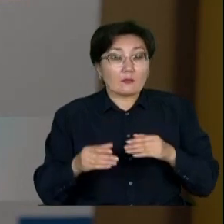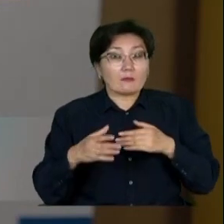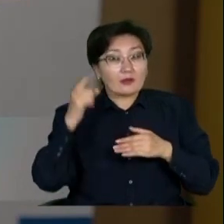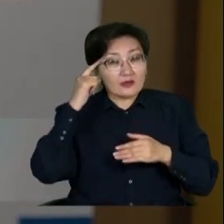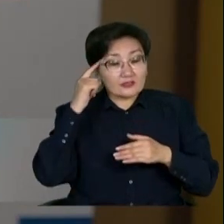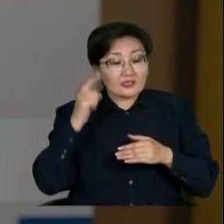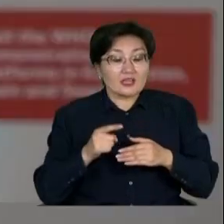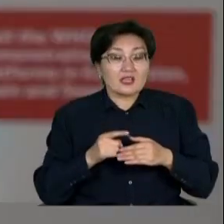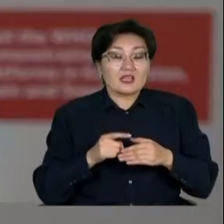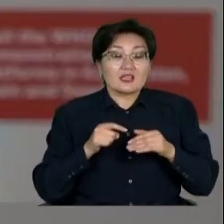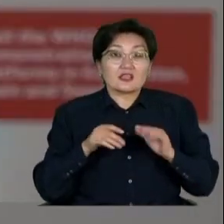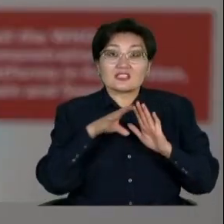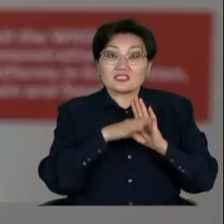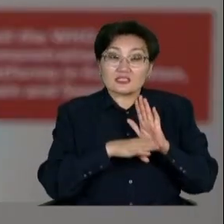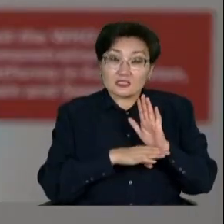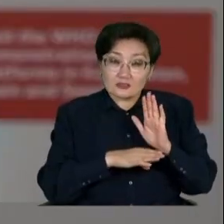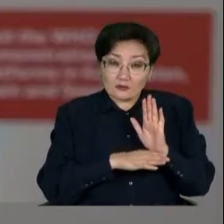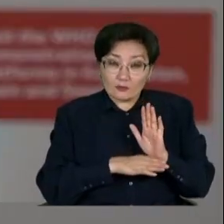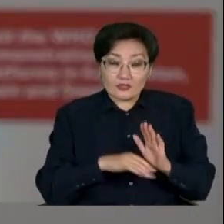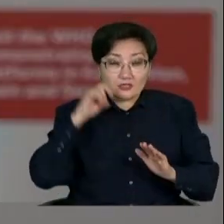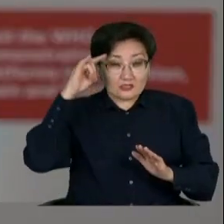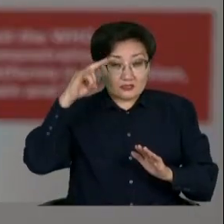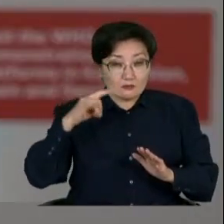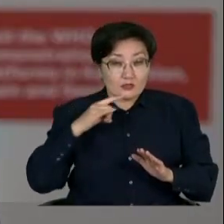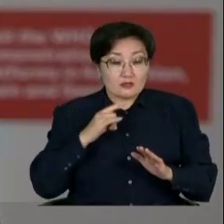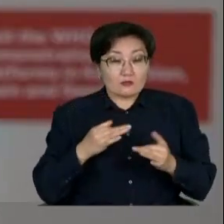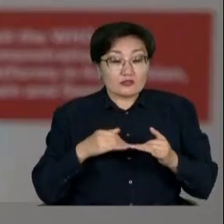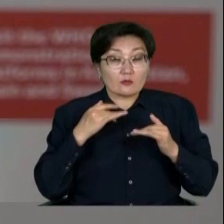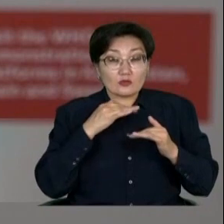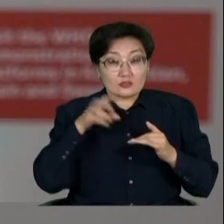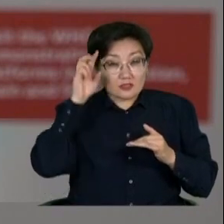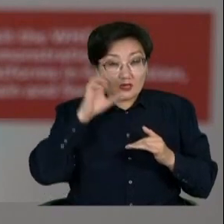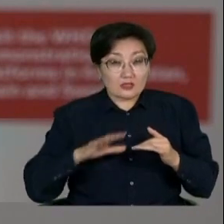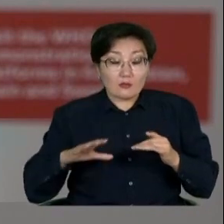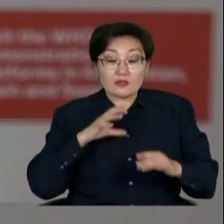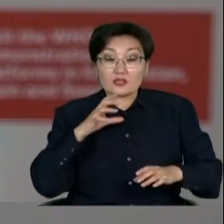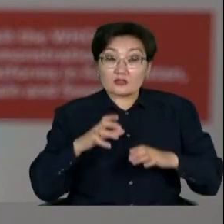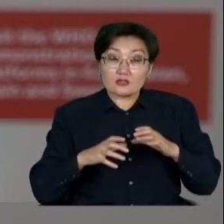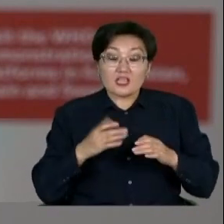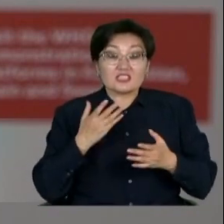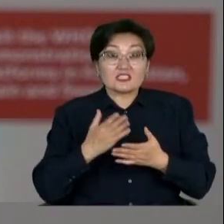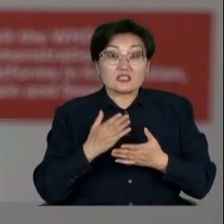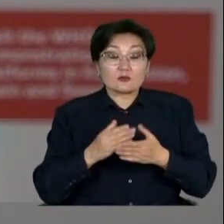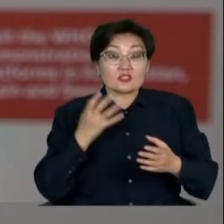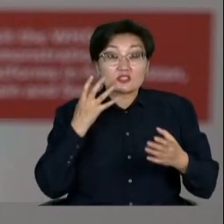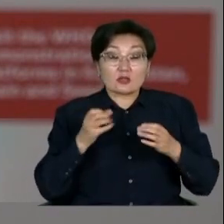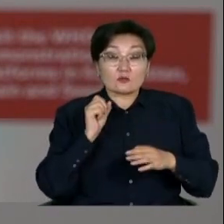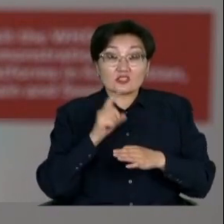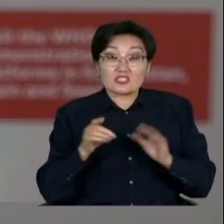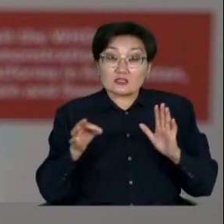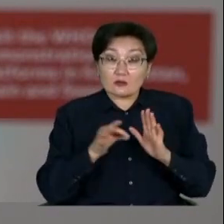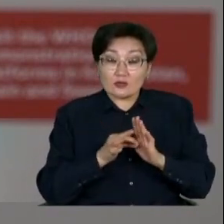критериев гринвошинга. У нас в Казахстане, как и во многих странах мира, есть